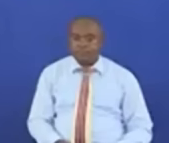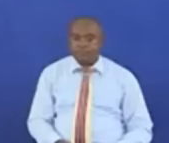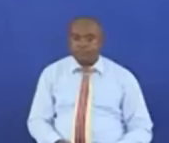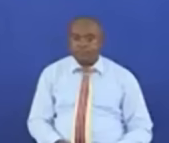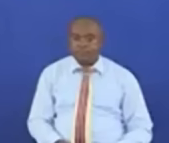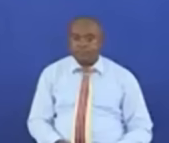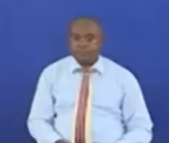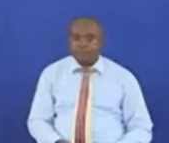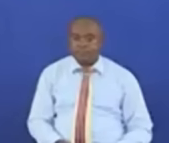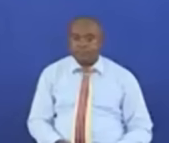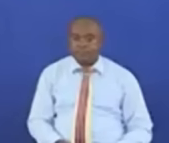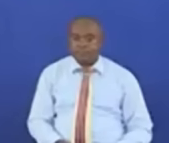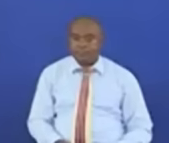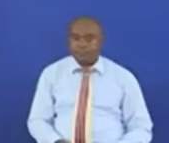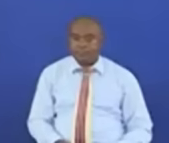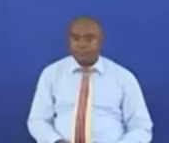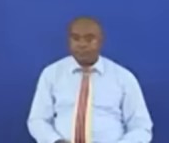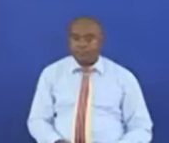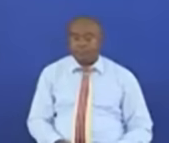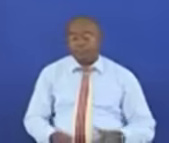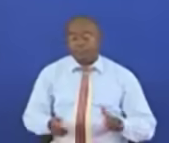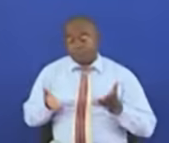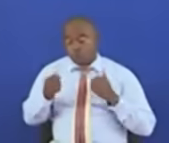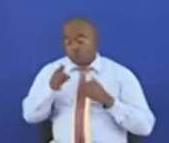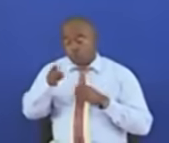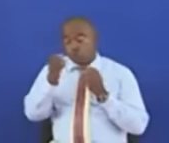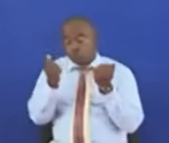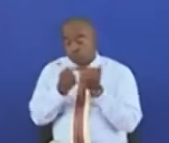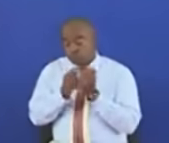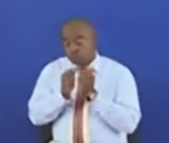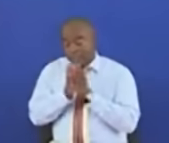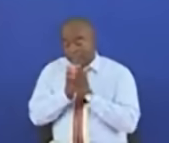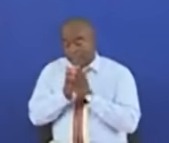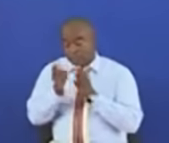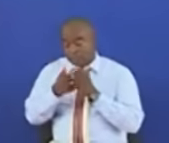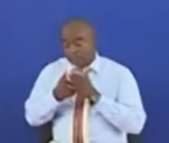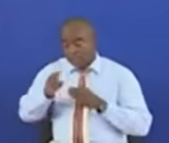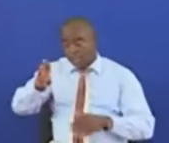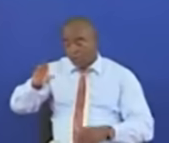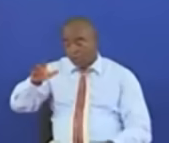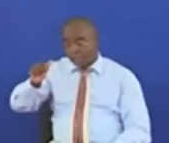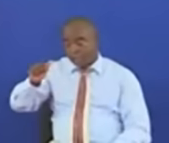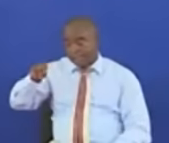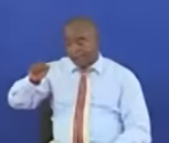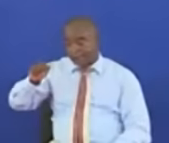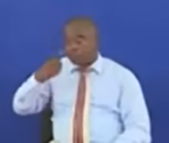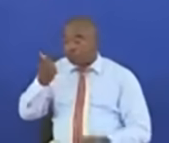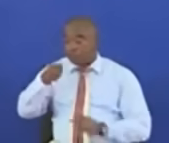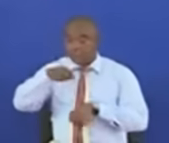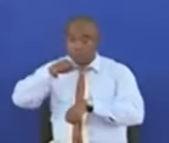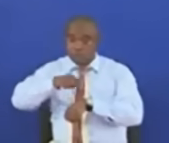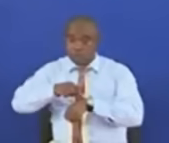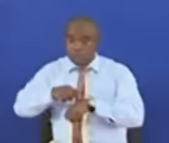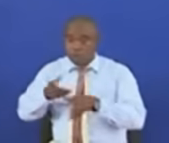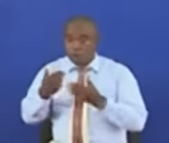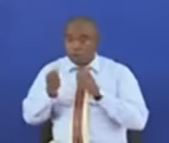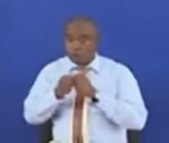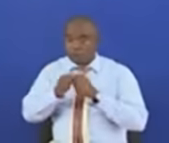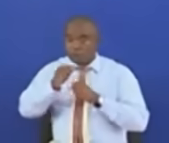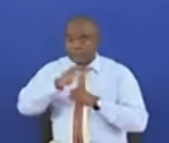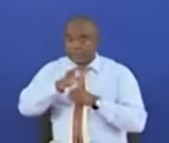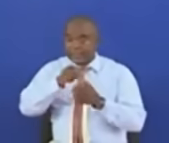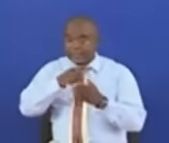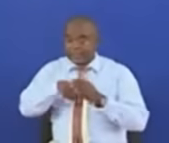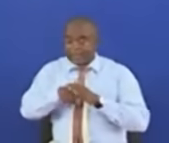and we must take the current when it saves or lose our ventures." This is the time to take the tide of the affairs of men katika